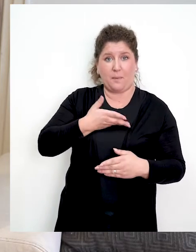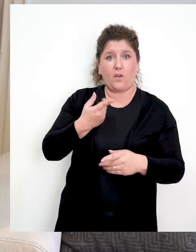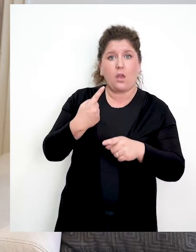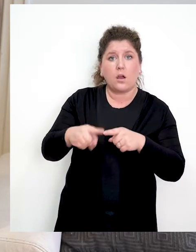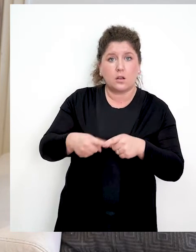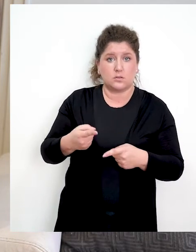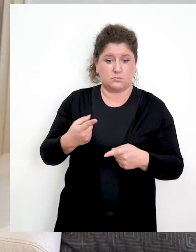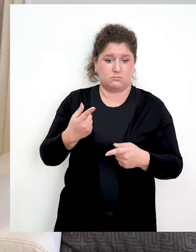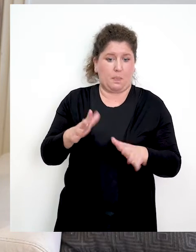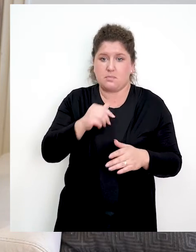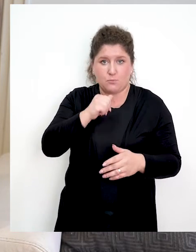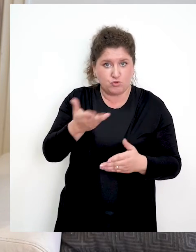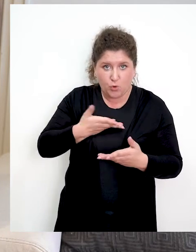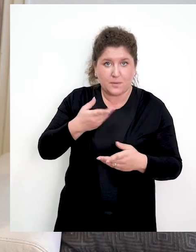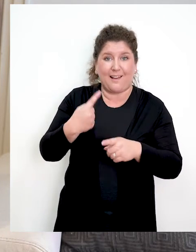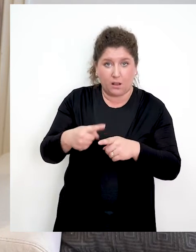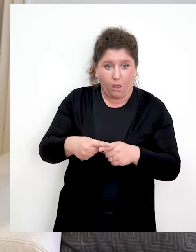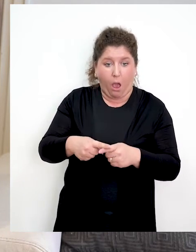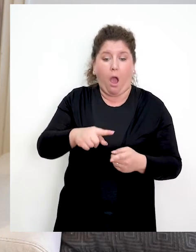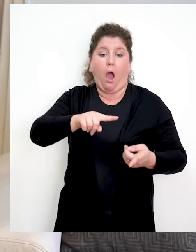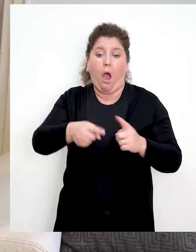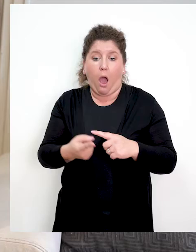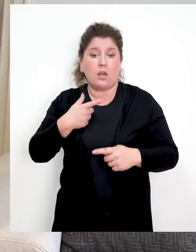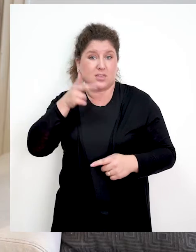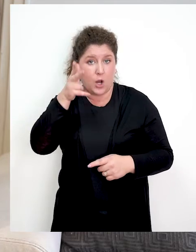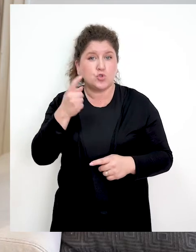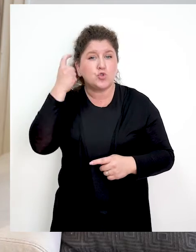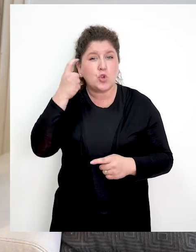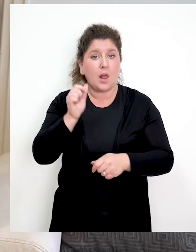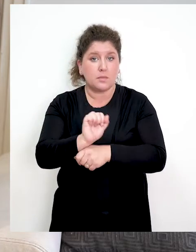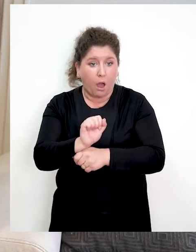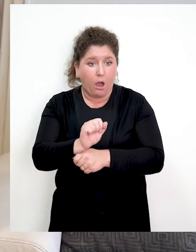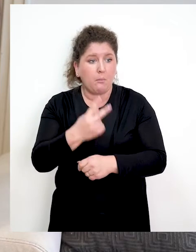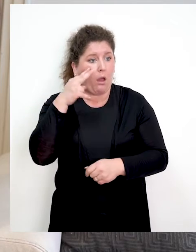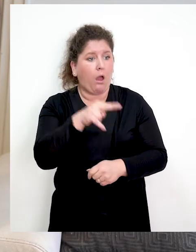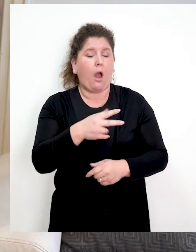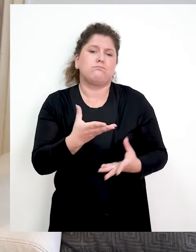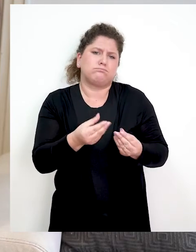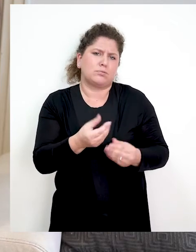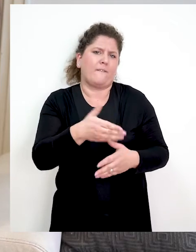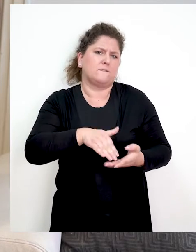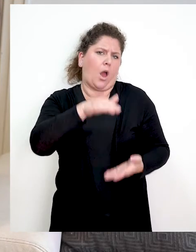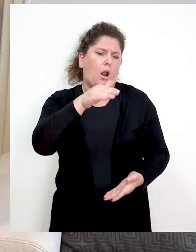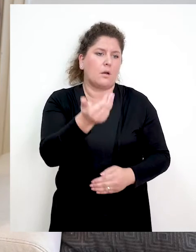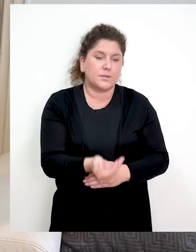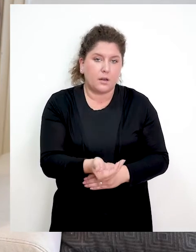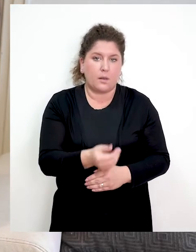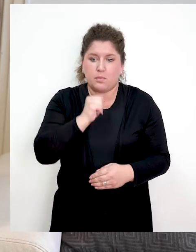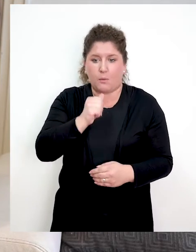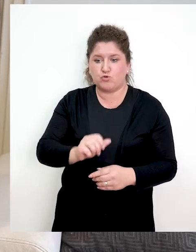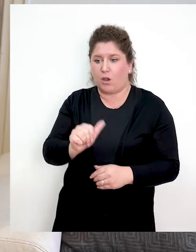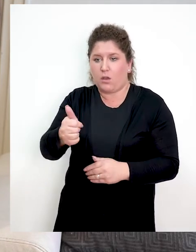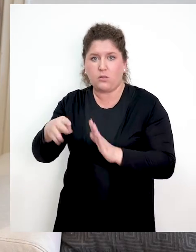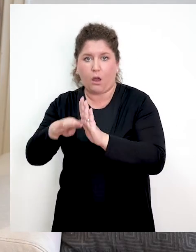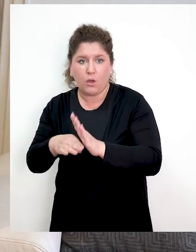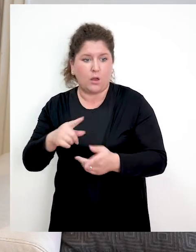kreditno sposobni, a opet s druge strane kad tražite socijalnu najamninu, socijalni stan, imate prevelika primanja, tako da ne spadate ni u jednu